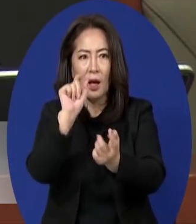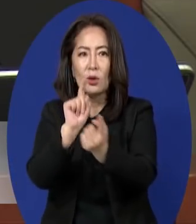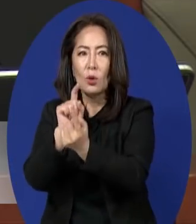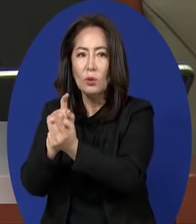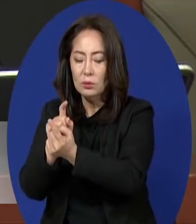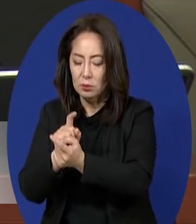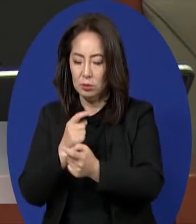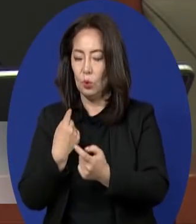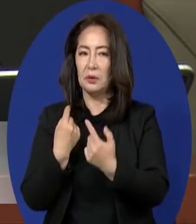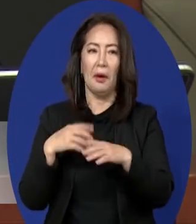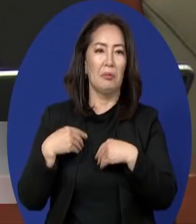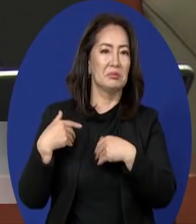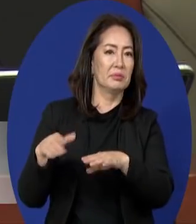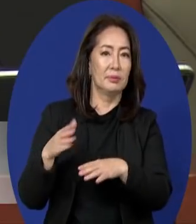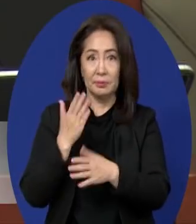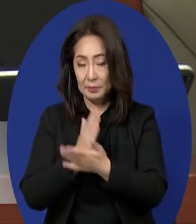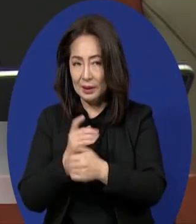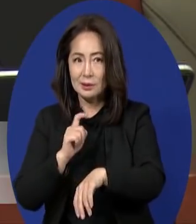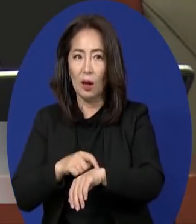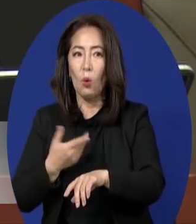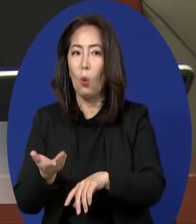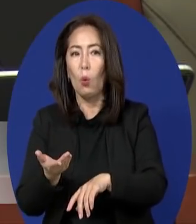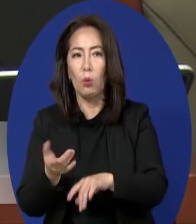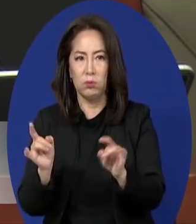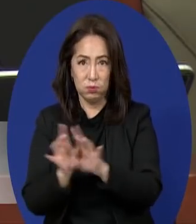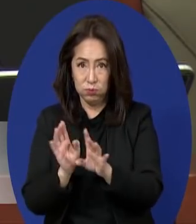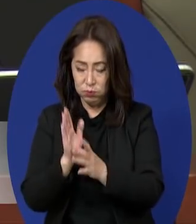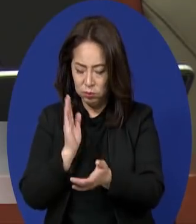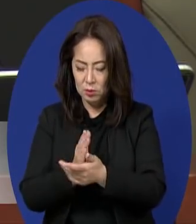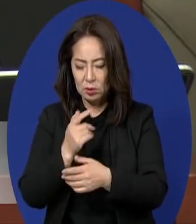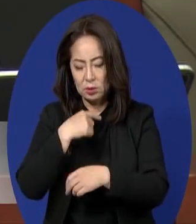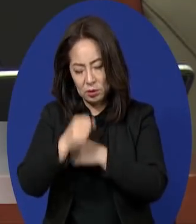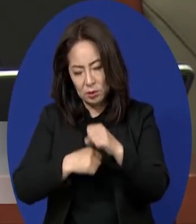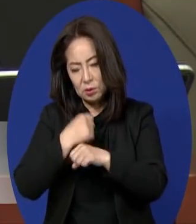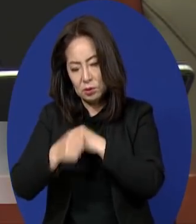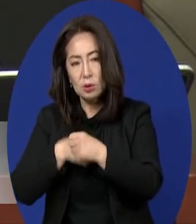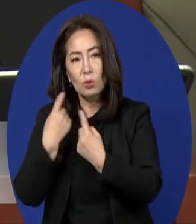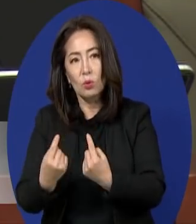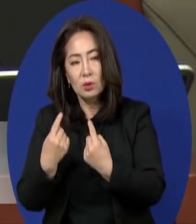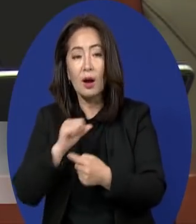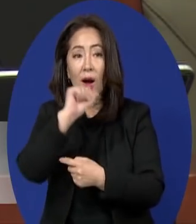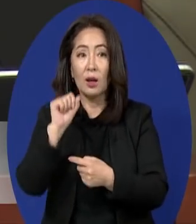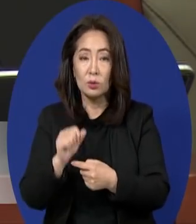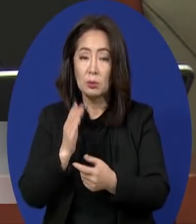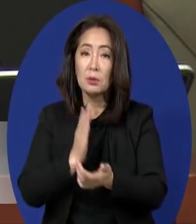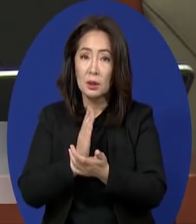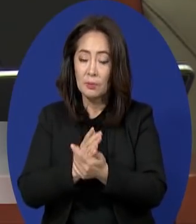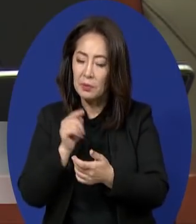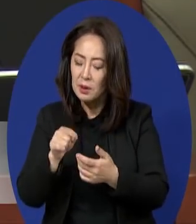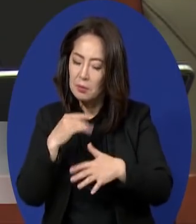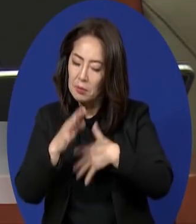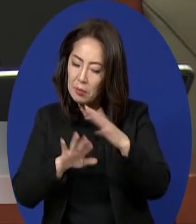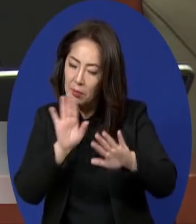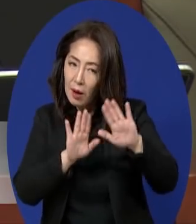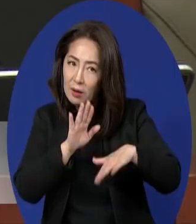авдаггүй асуудлууд байна. Цаг өгдөггүй асуудал байна. Хэдэн сар жилээр хүлээлгдэг асуудал байна. Ийм байдлаар иймэрхүү